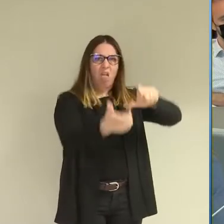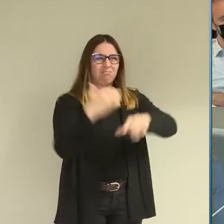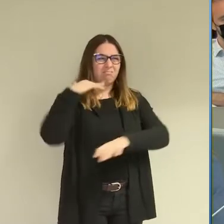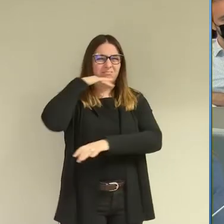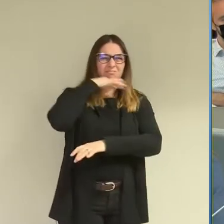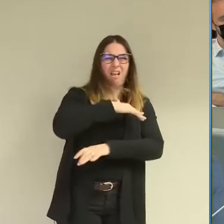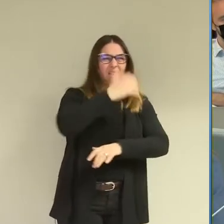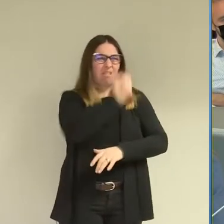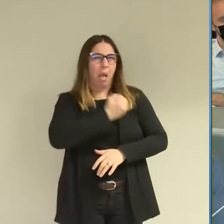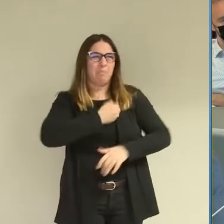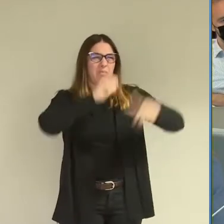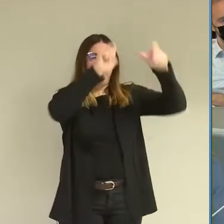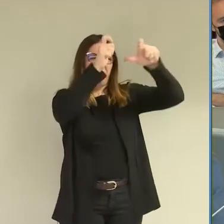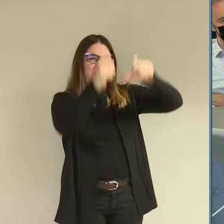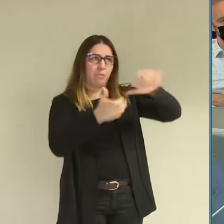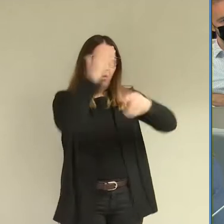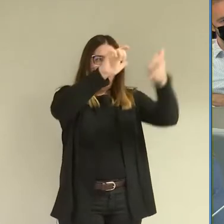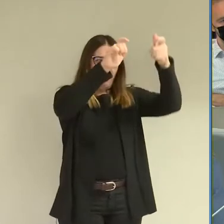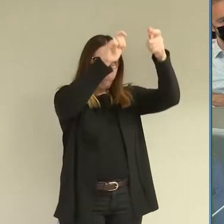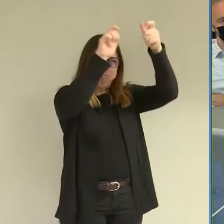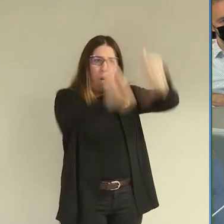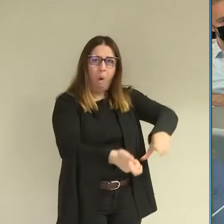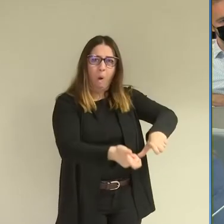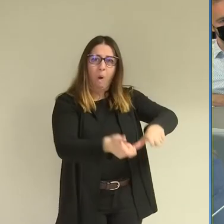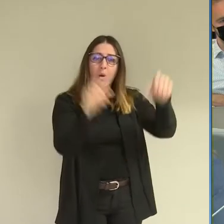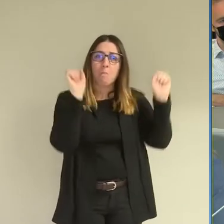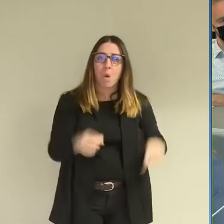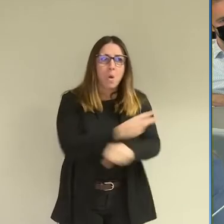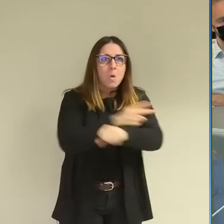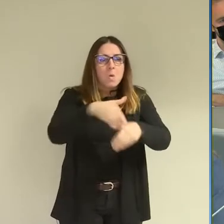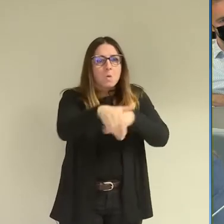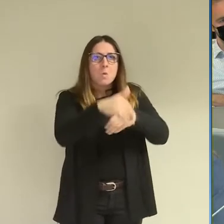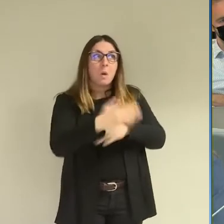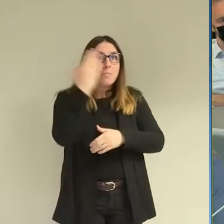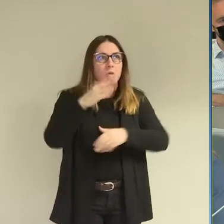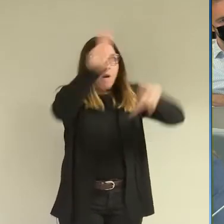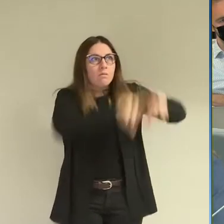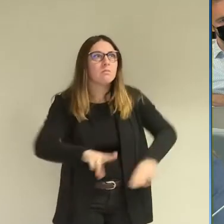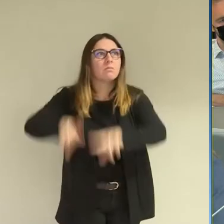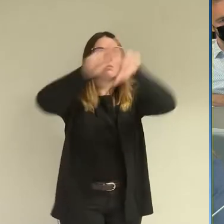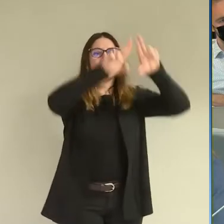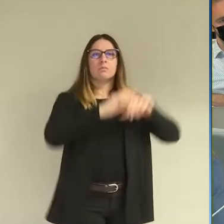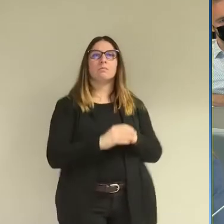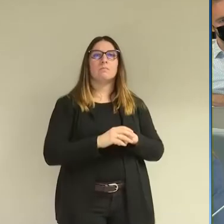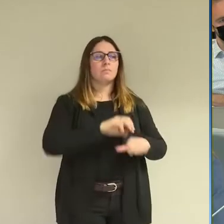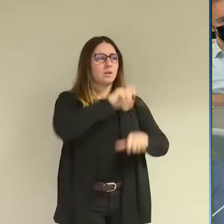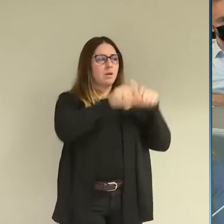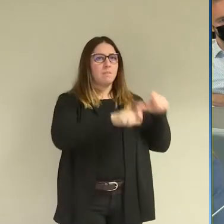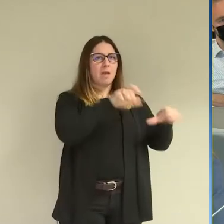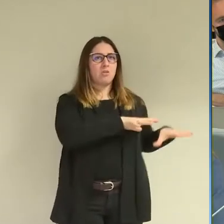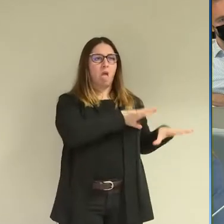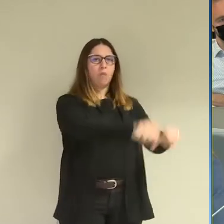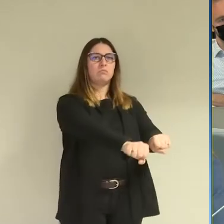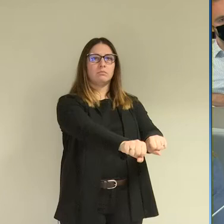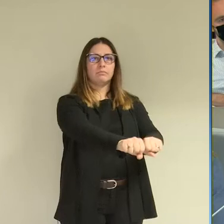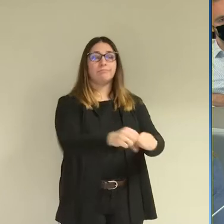mais à terme il risque le péril autrement dit effondrement s'il n'est pas entretenue quant aux squatteurs qui y vivent les choses sont